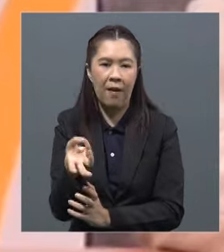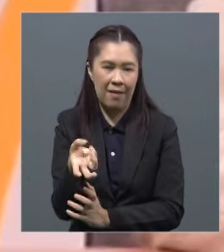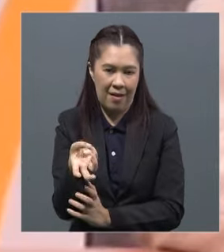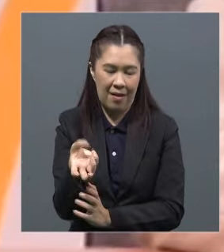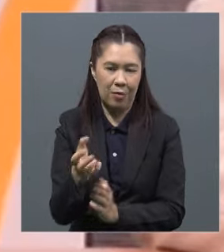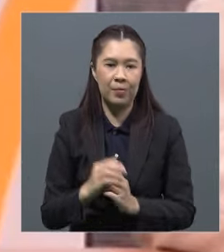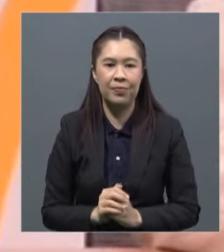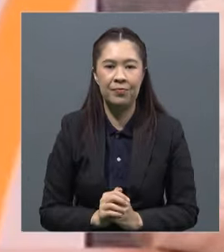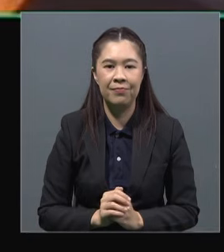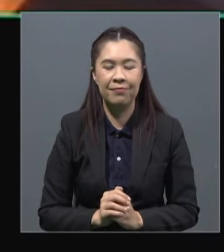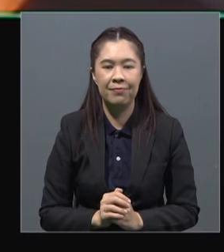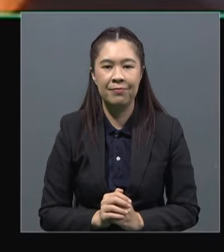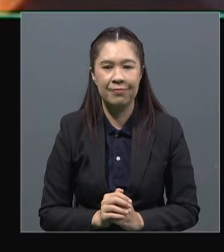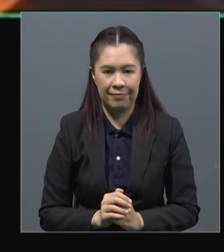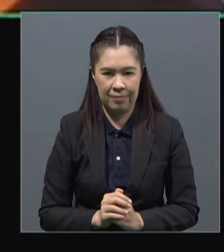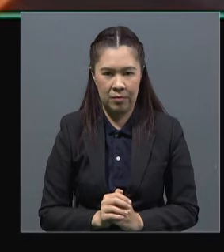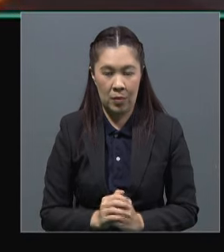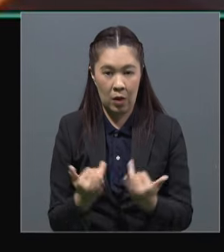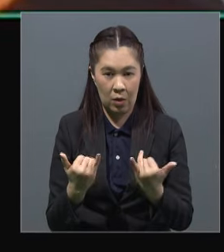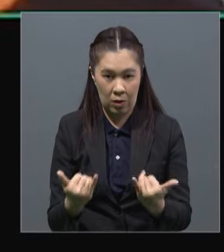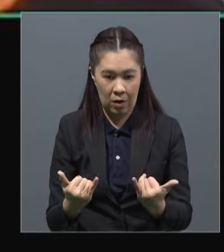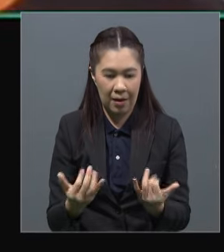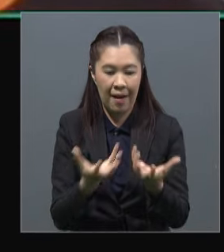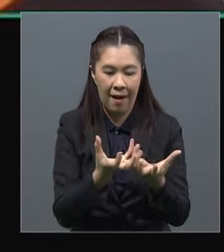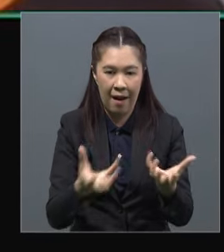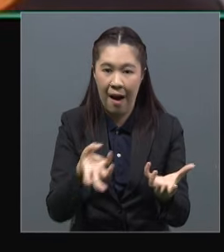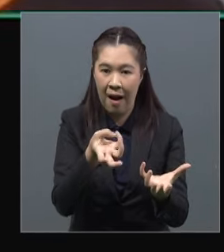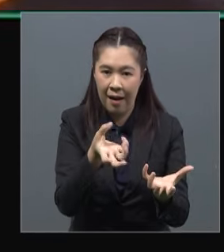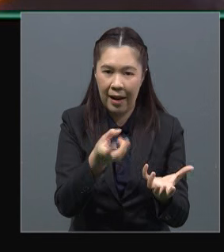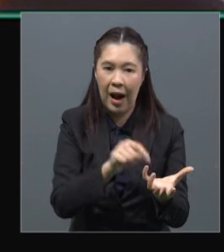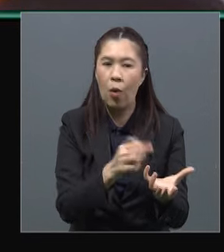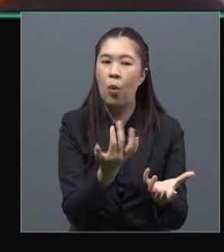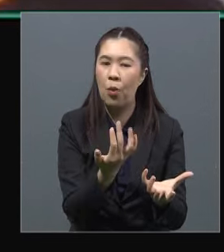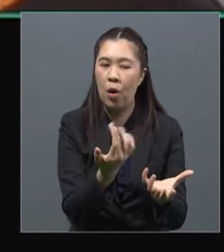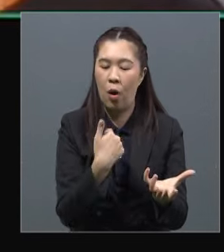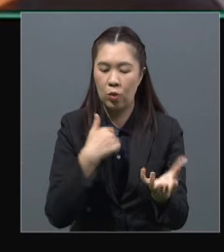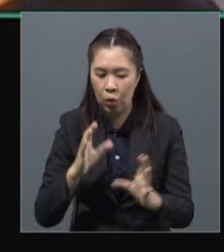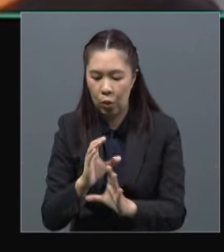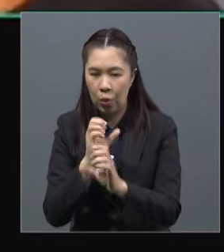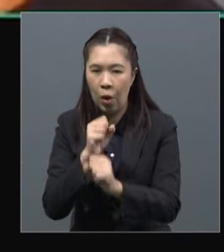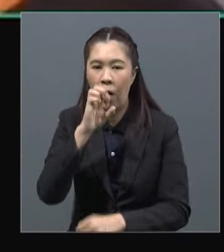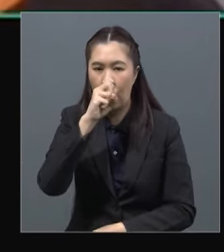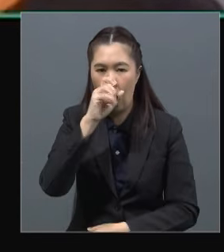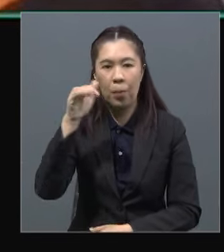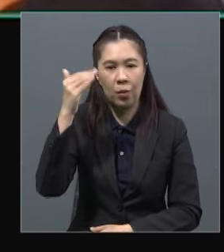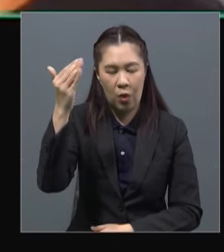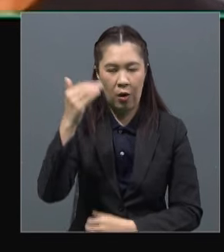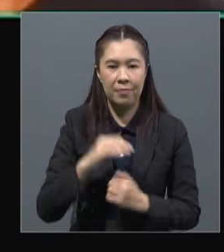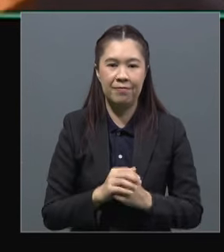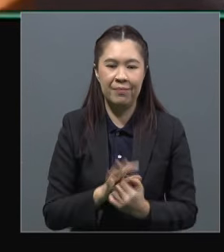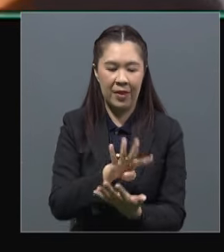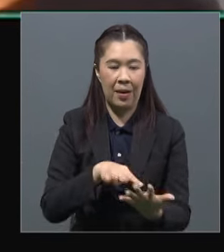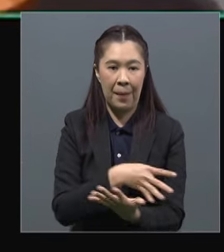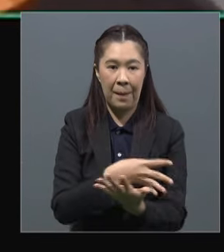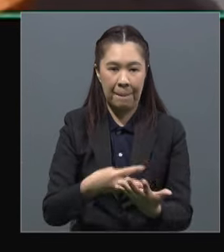และขอให้ระหว่างนี้เนี่ยชะลอการประมูลข้าวล็อตนี้ไปก่อนจนกว่าผลการทดสอบจะออกมาและขอให้ยุติแผนการประมูลข้